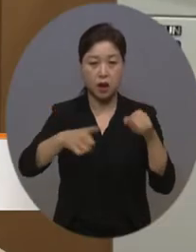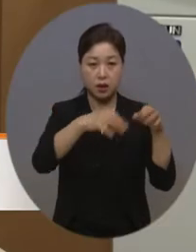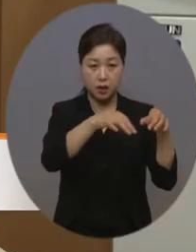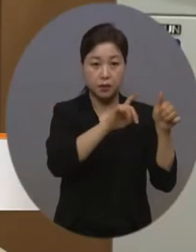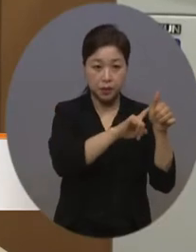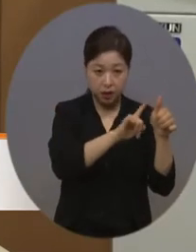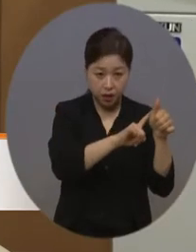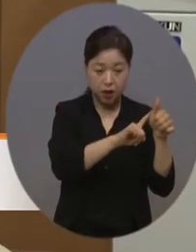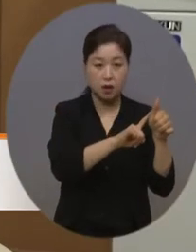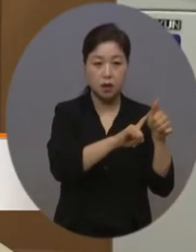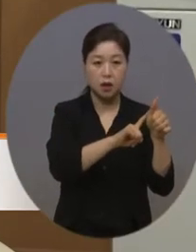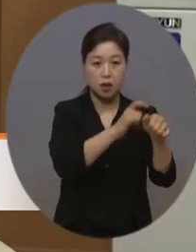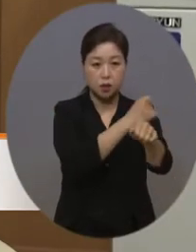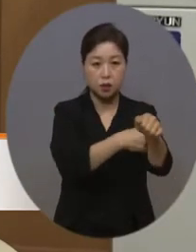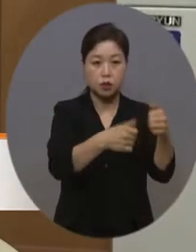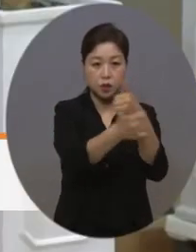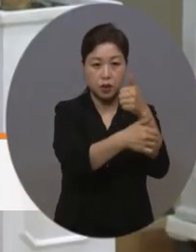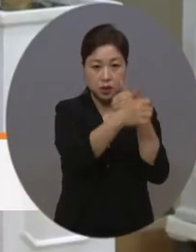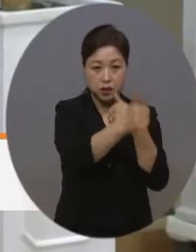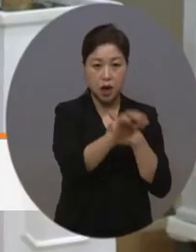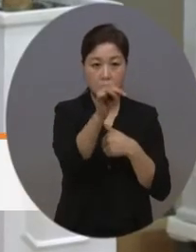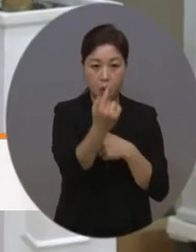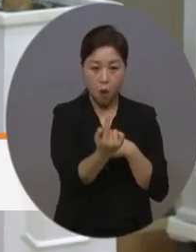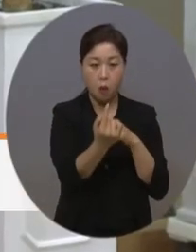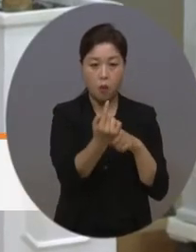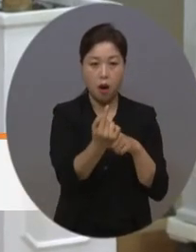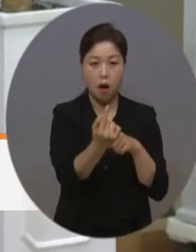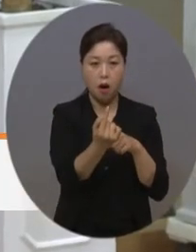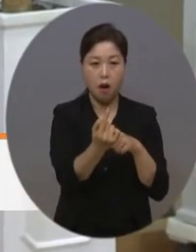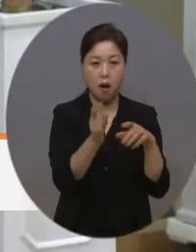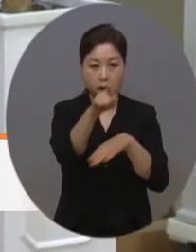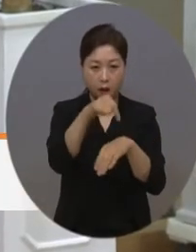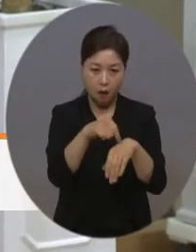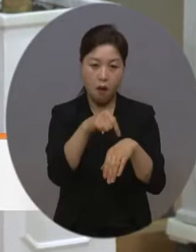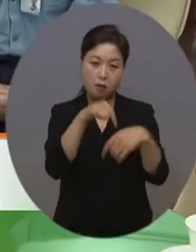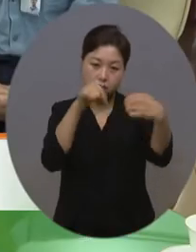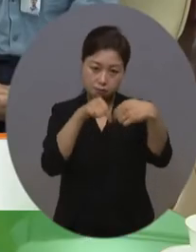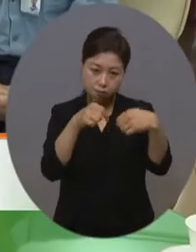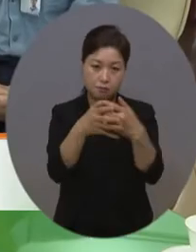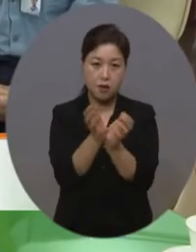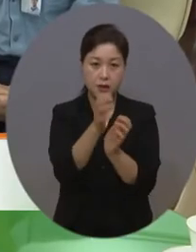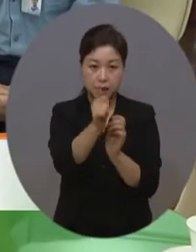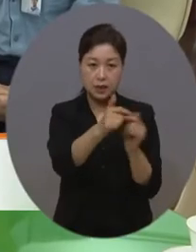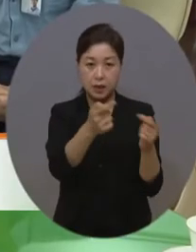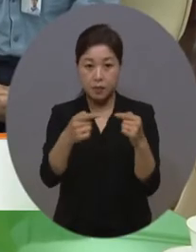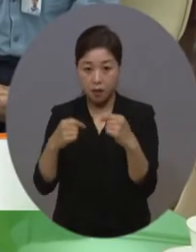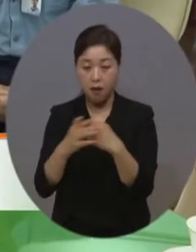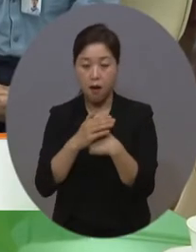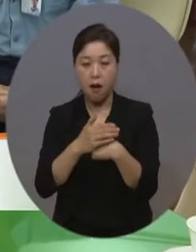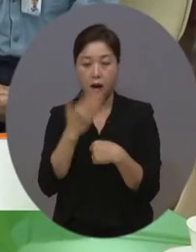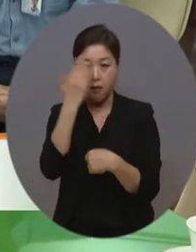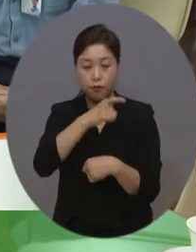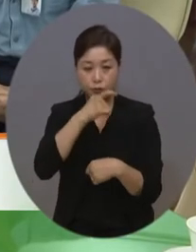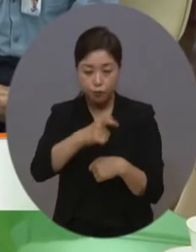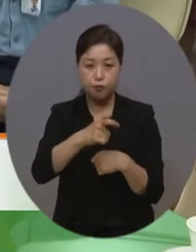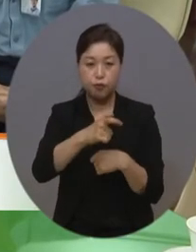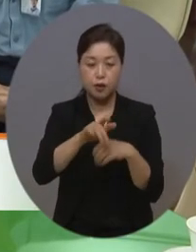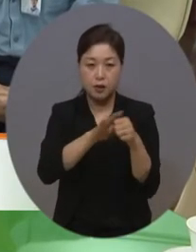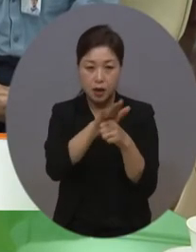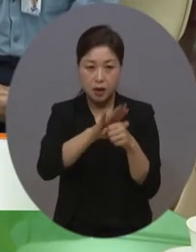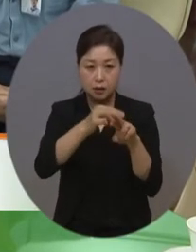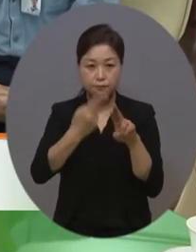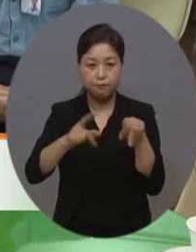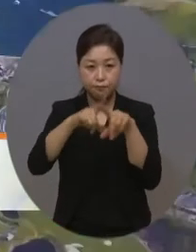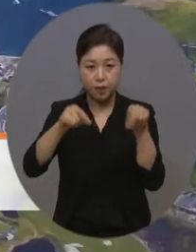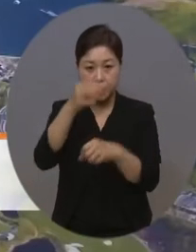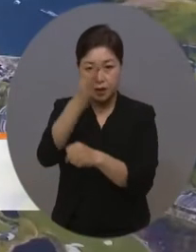김재호 노조위원장, 오문현 대외협력부문장이 참석한 가운데 여수사랑 상품권 구매증서 전달식을